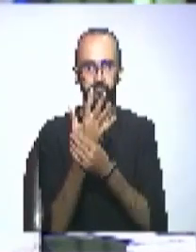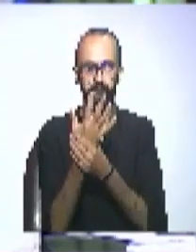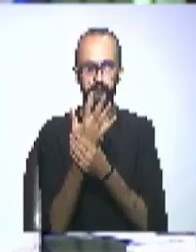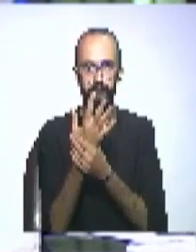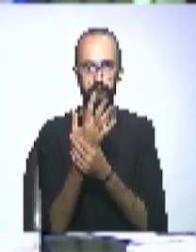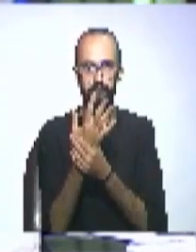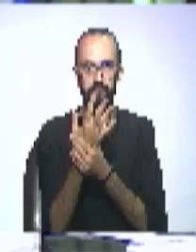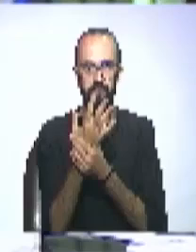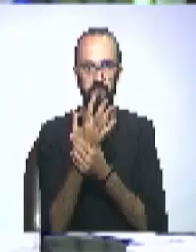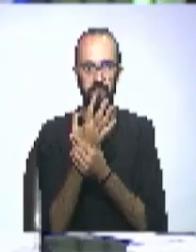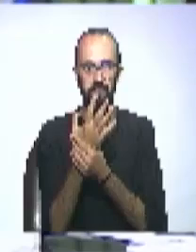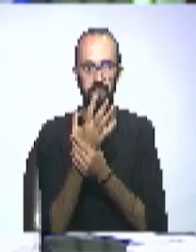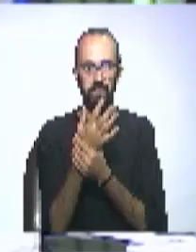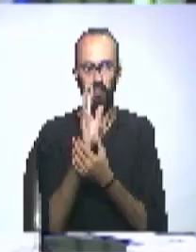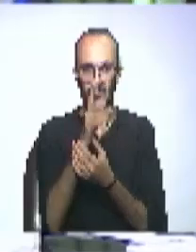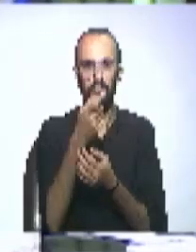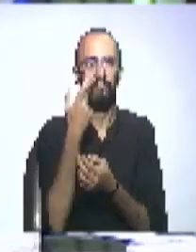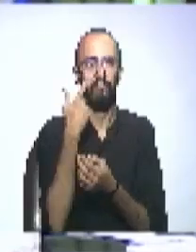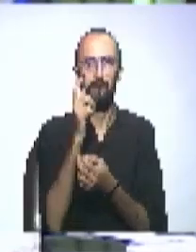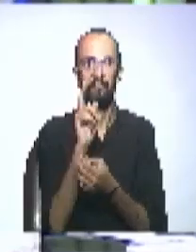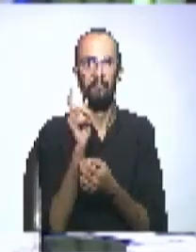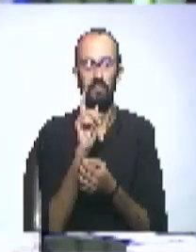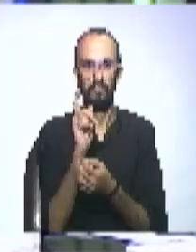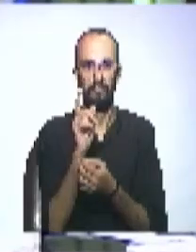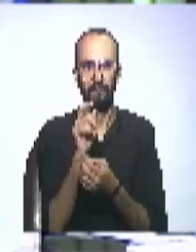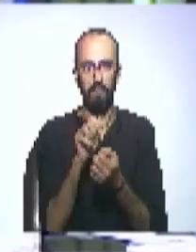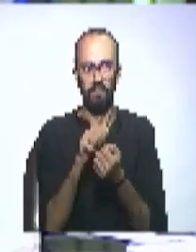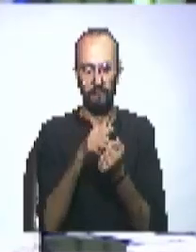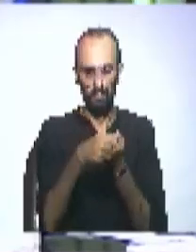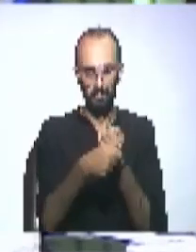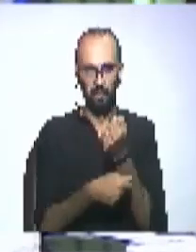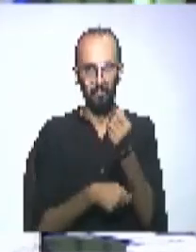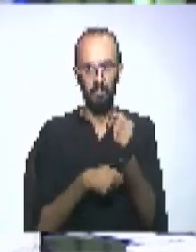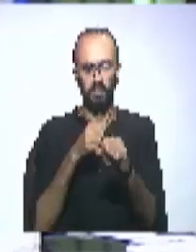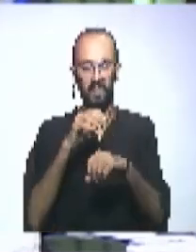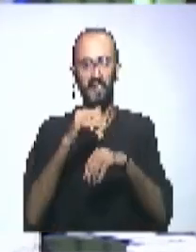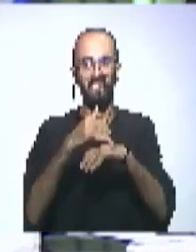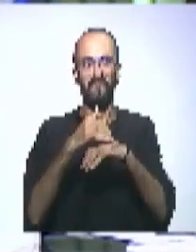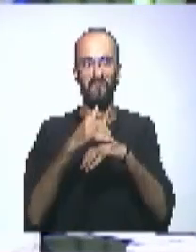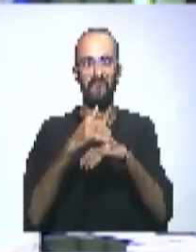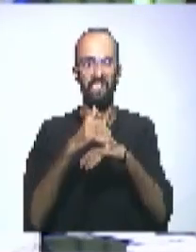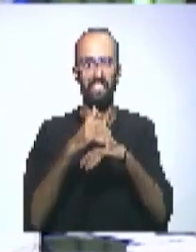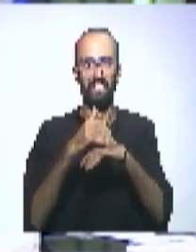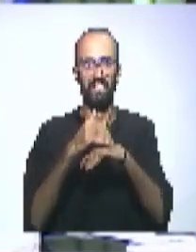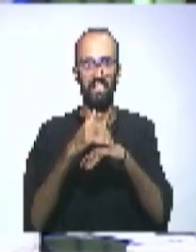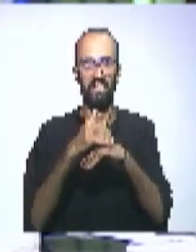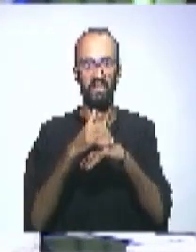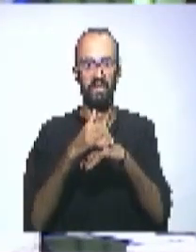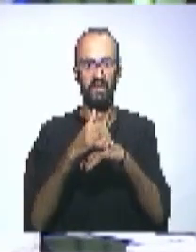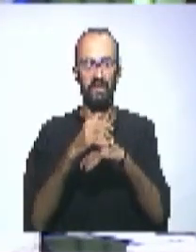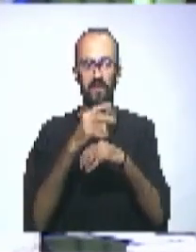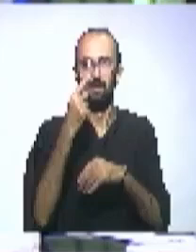فما يعني حضرتك ممكن ما تاخديش بالك ان انا بروح اعمل كده واروح قالع فبفضل لابس ده، فانت ما بتاخديش بالك ان حضرتك ان